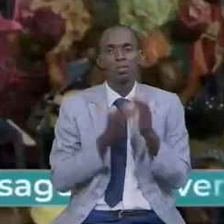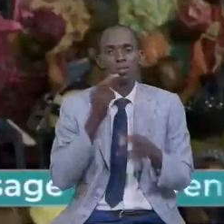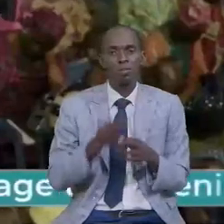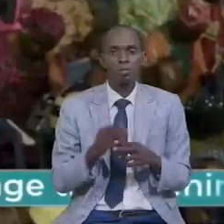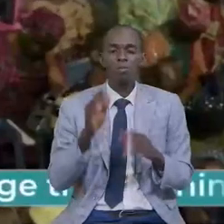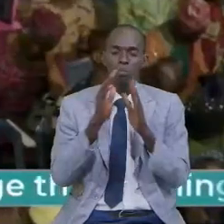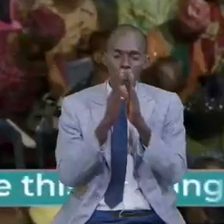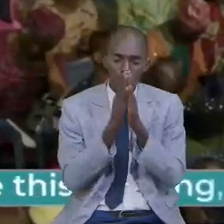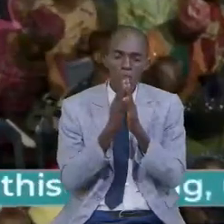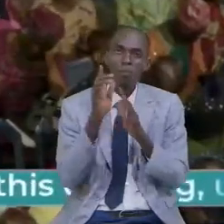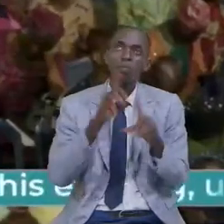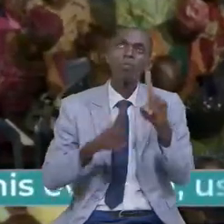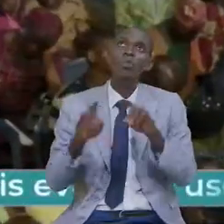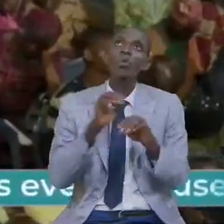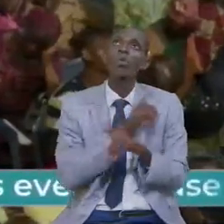Dis Seigneur,